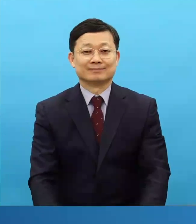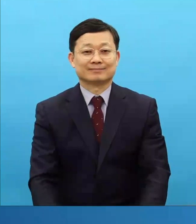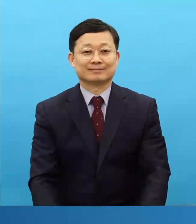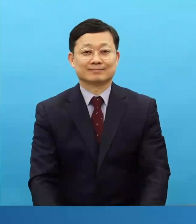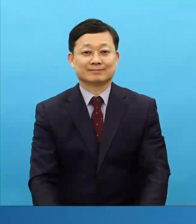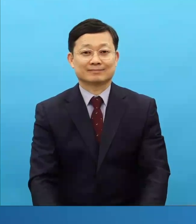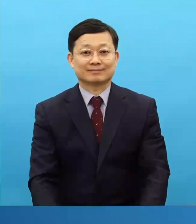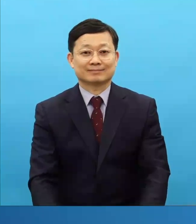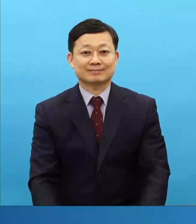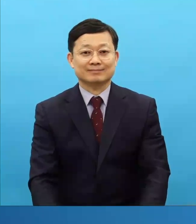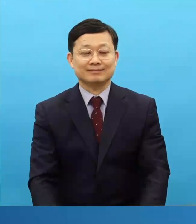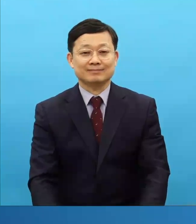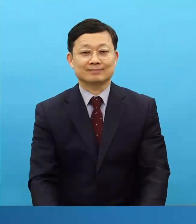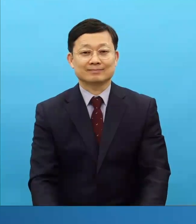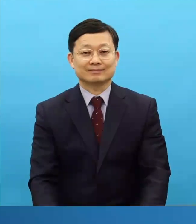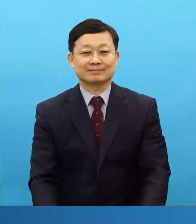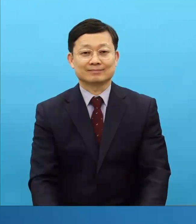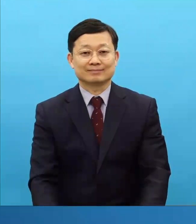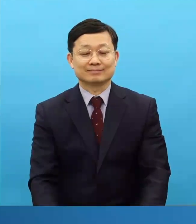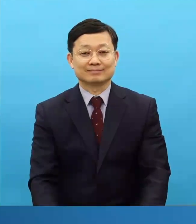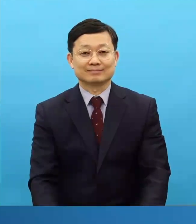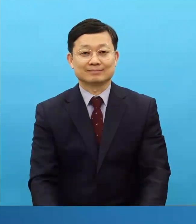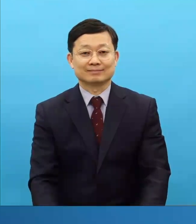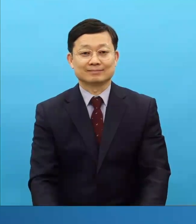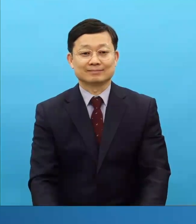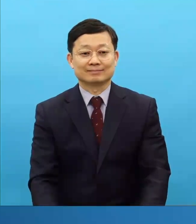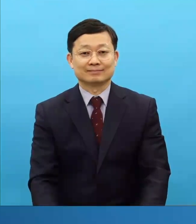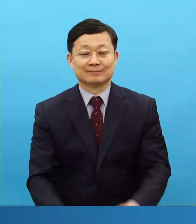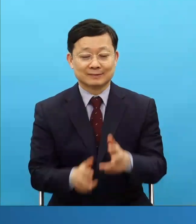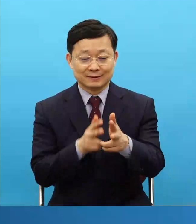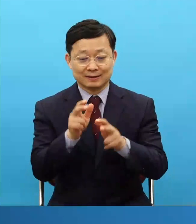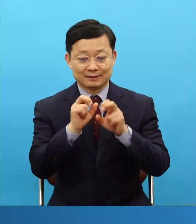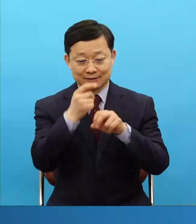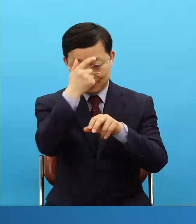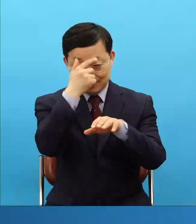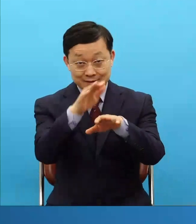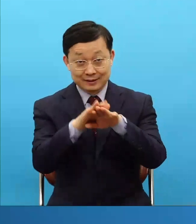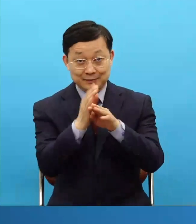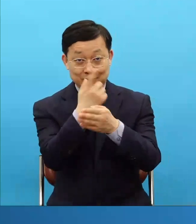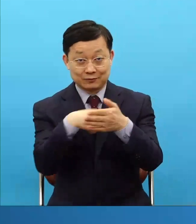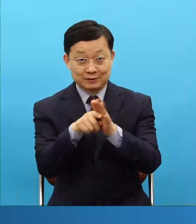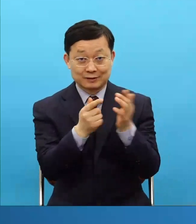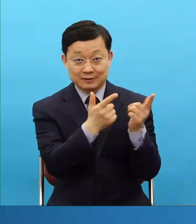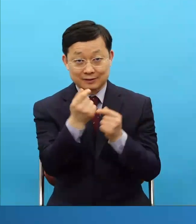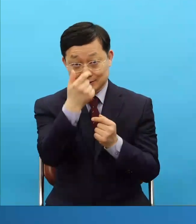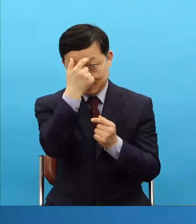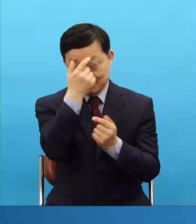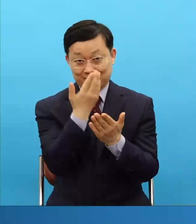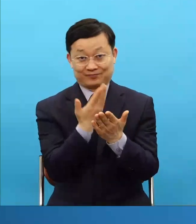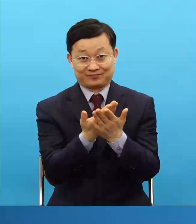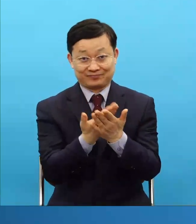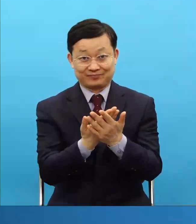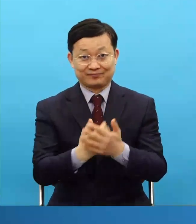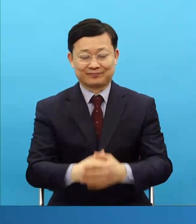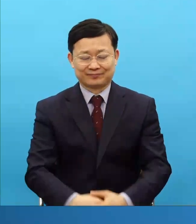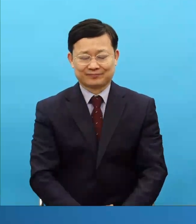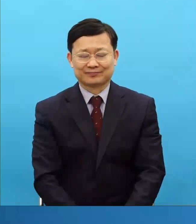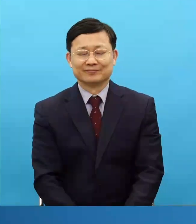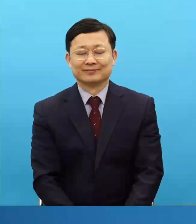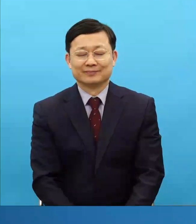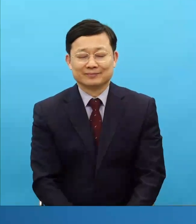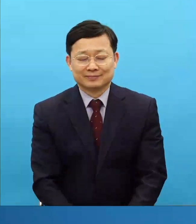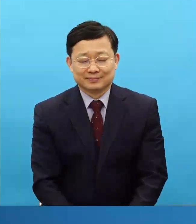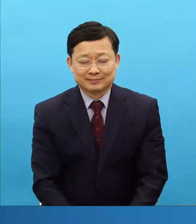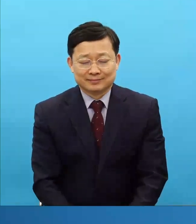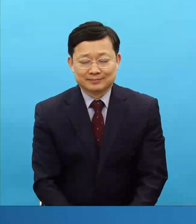evangelist like Paul, who does word evangelism. 산업선교 예배를 위해 기도하도록 하겠습니다. Let's pray for the